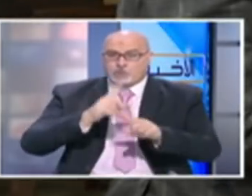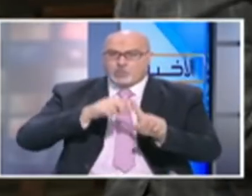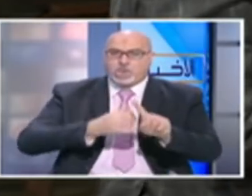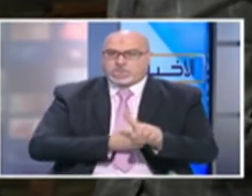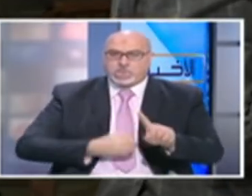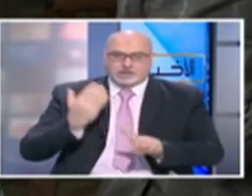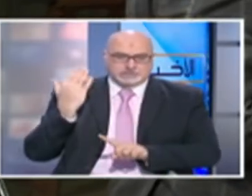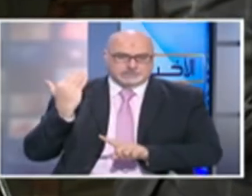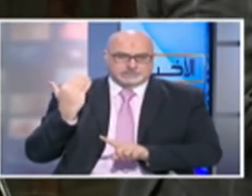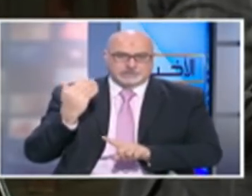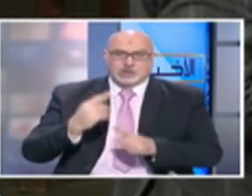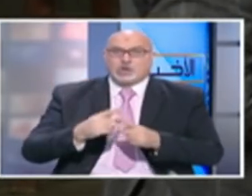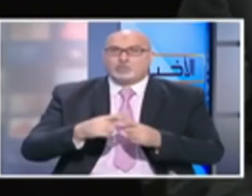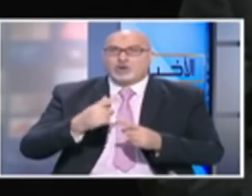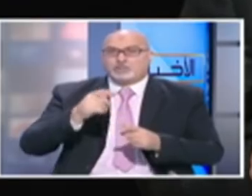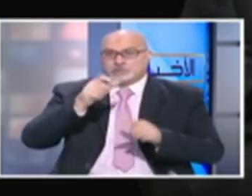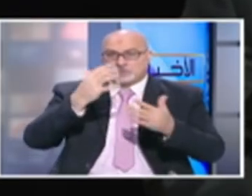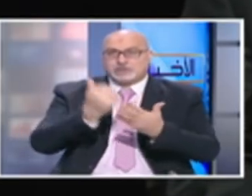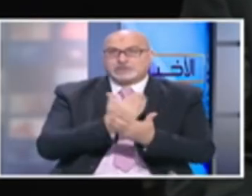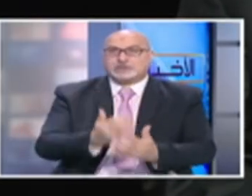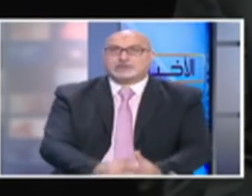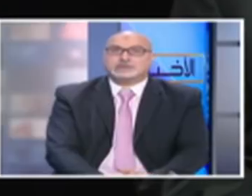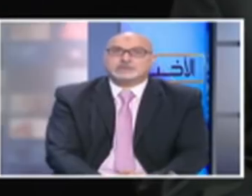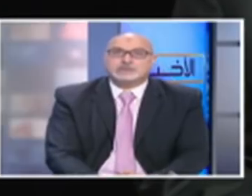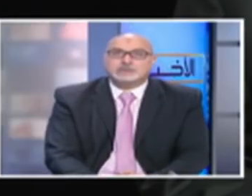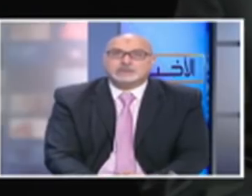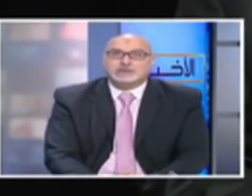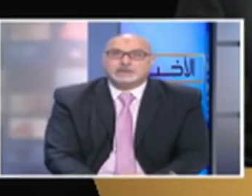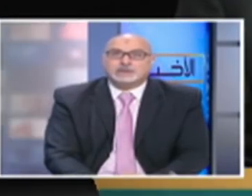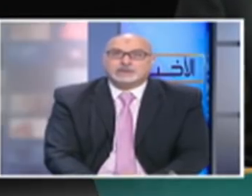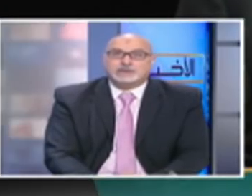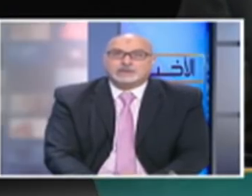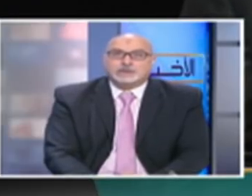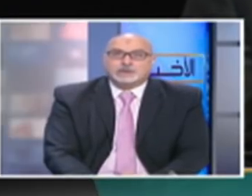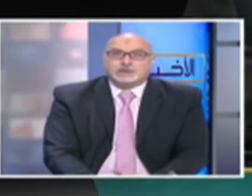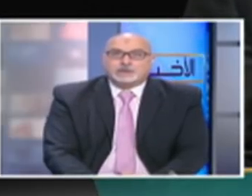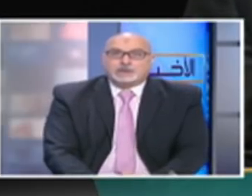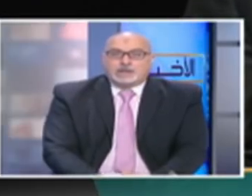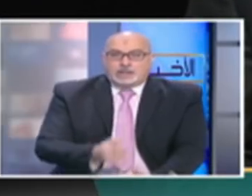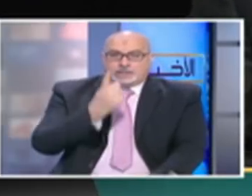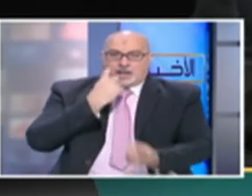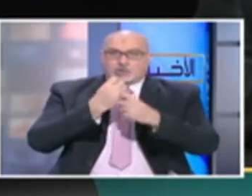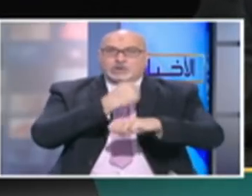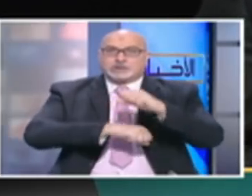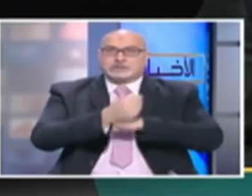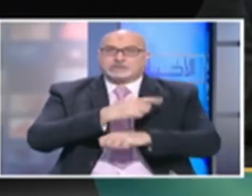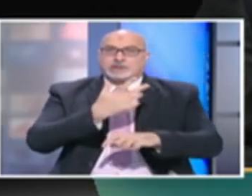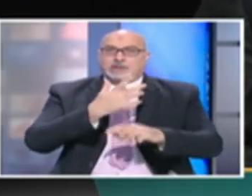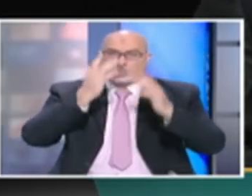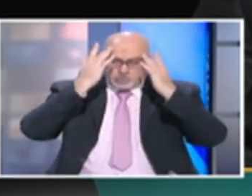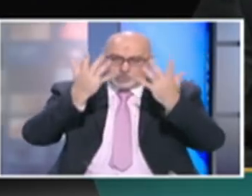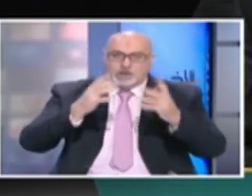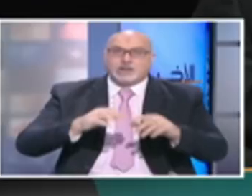رمضان وتوج الفائزون الآن. ولولا إخلاص هذا الفريق وإيمانه بضرورة تأدية